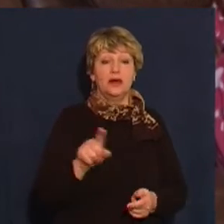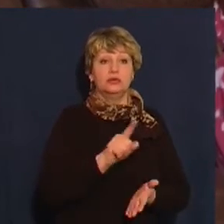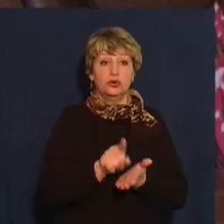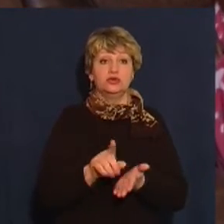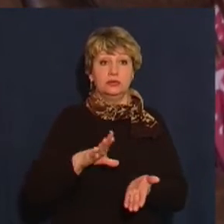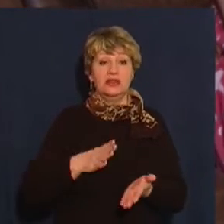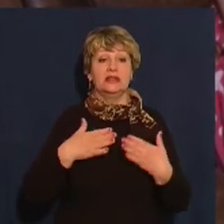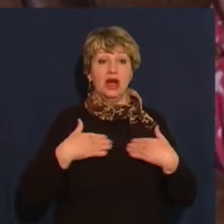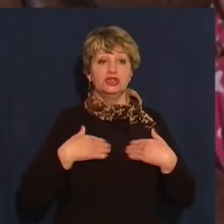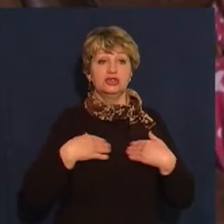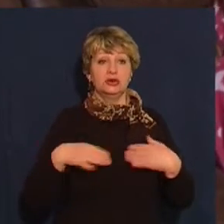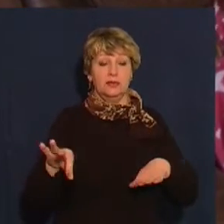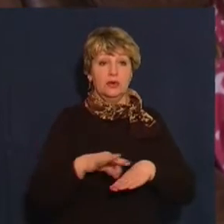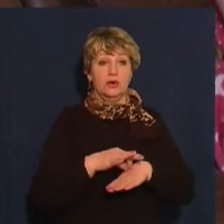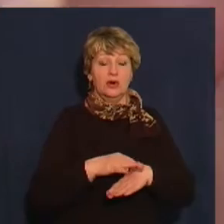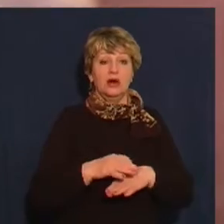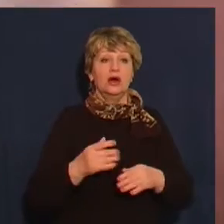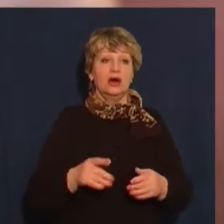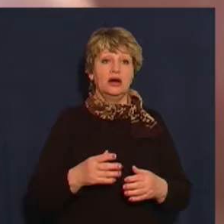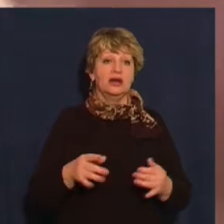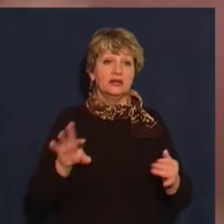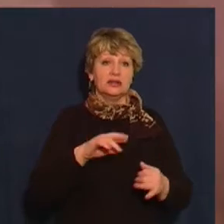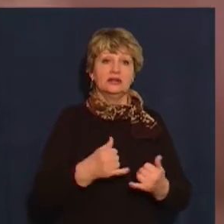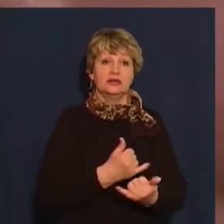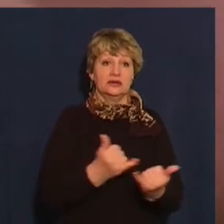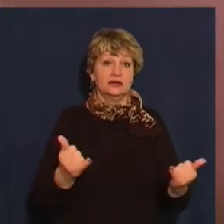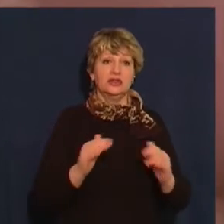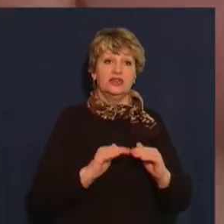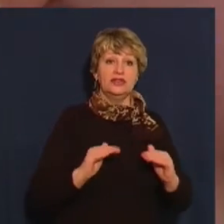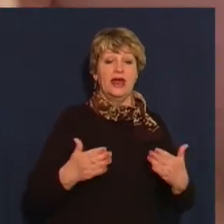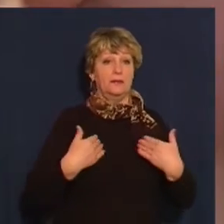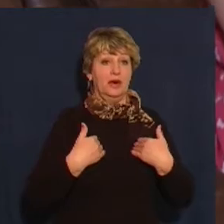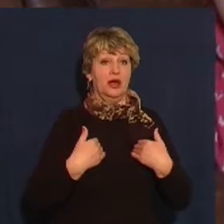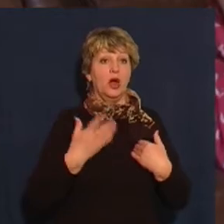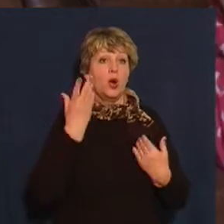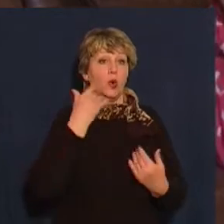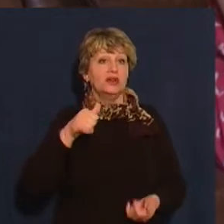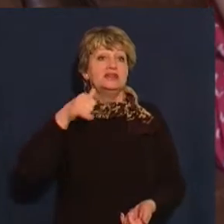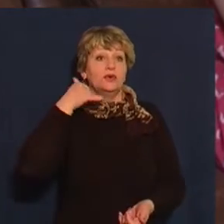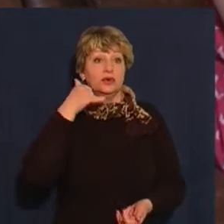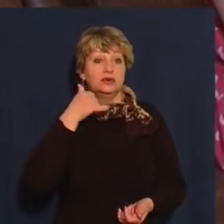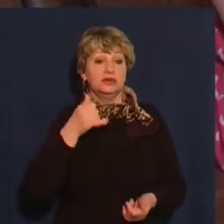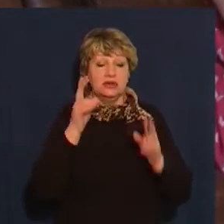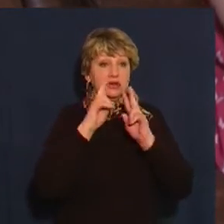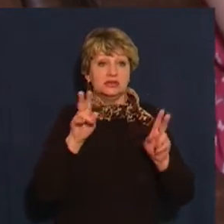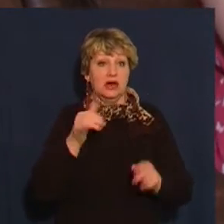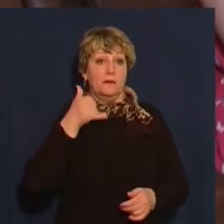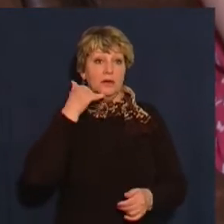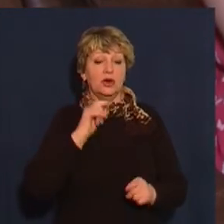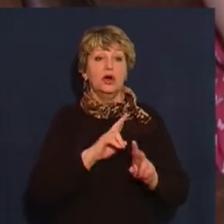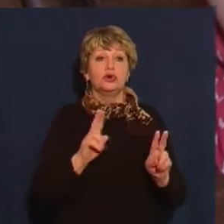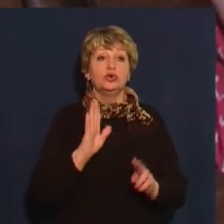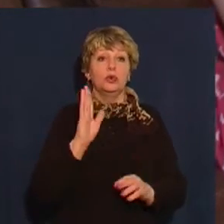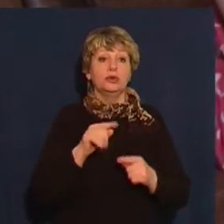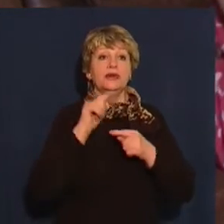що він там раді нас, раді дітей, раді мене. Коли він телефонувався, то вже це руки трусяться, не знаєш, що це буде і хто буде на тій